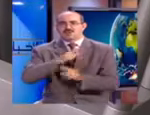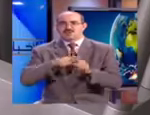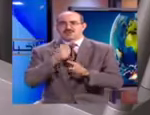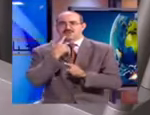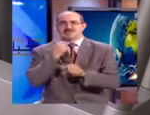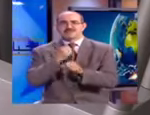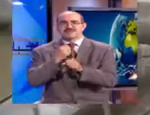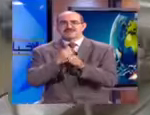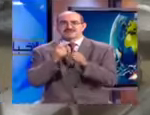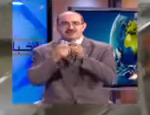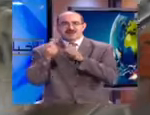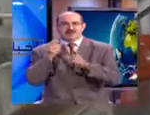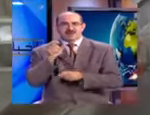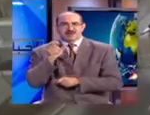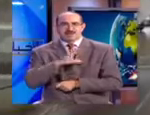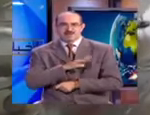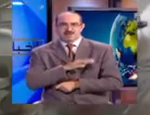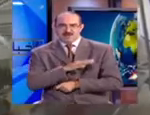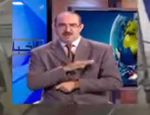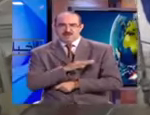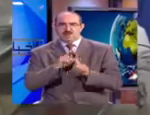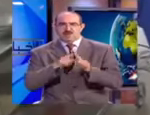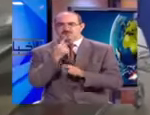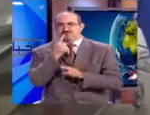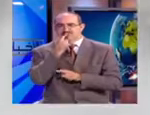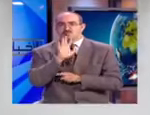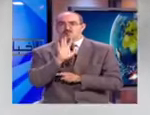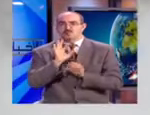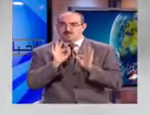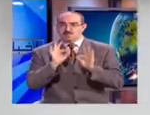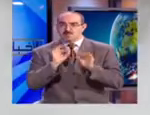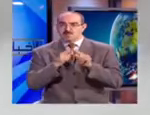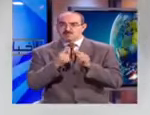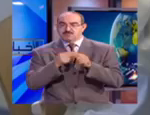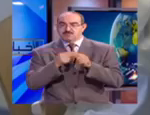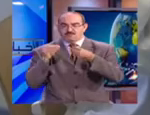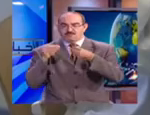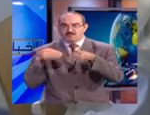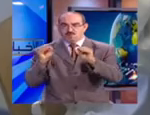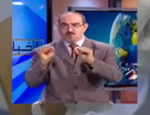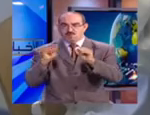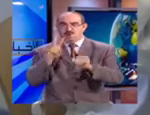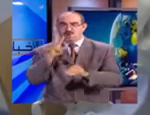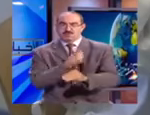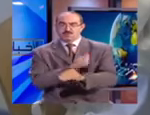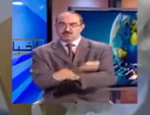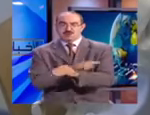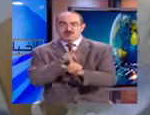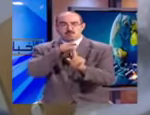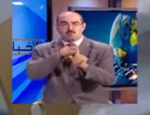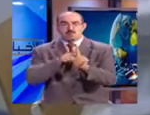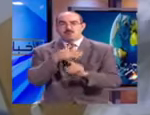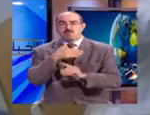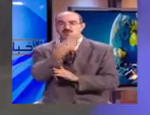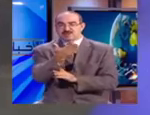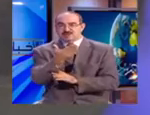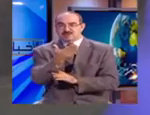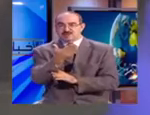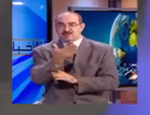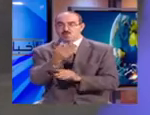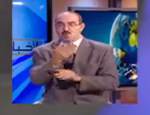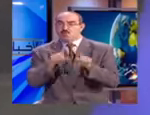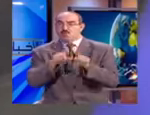الغذاء والدواء الأمريكية، حيث يرتقب أن يشرع في تسويق لقاحه خلال الشهر الجاري. على